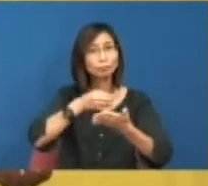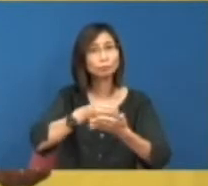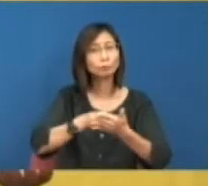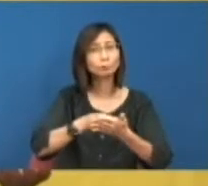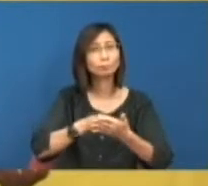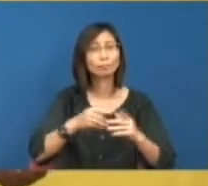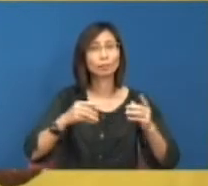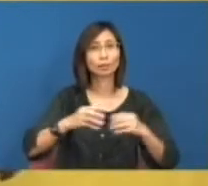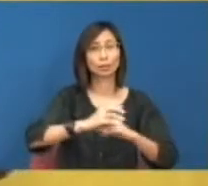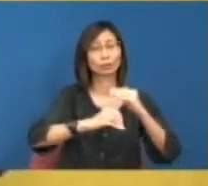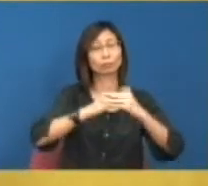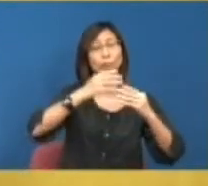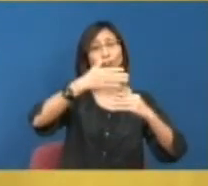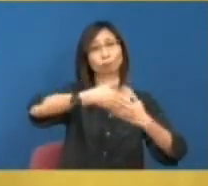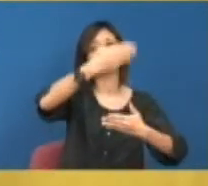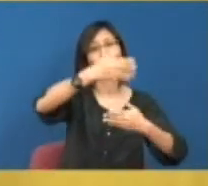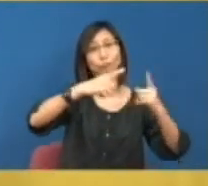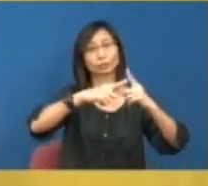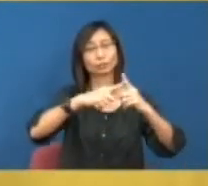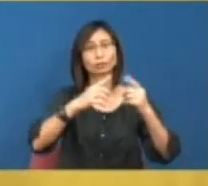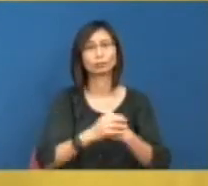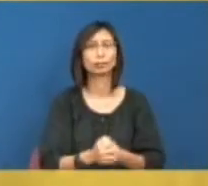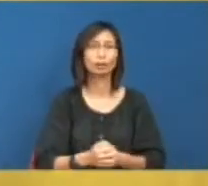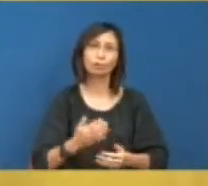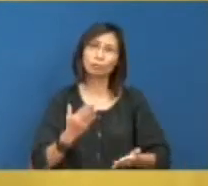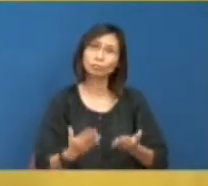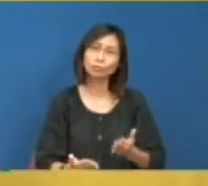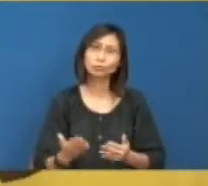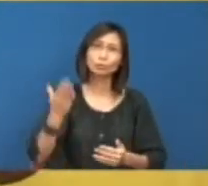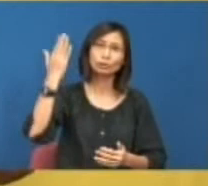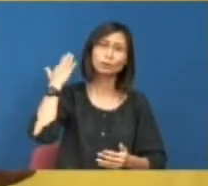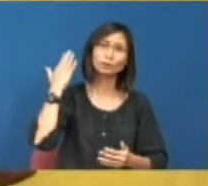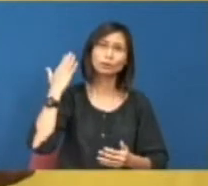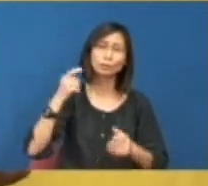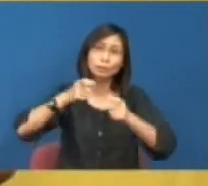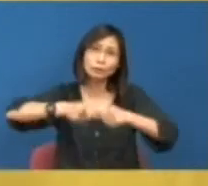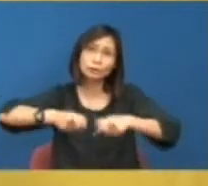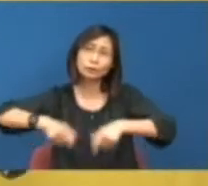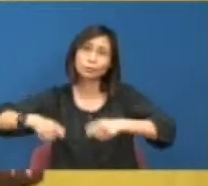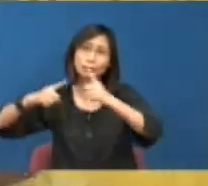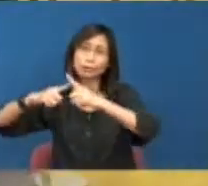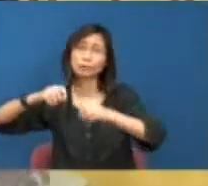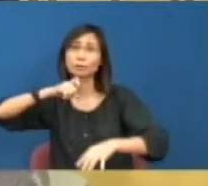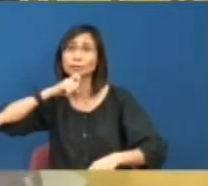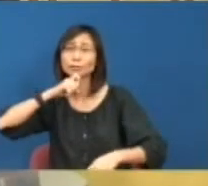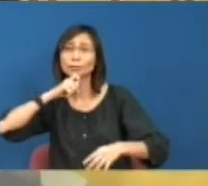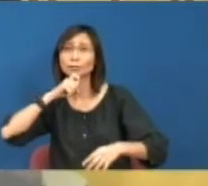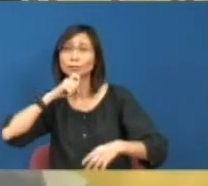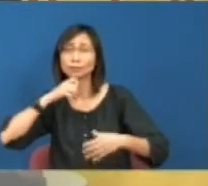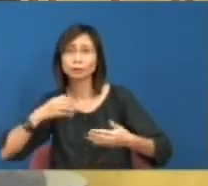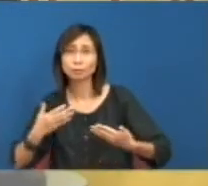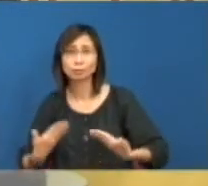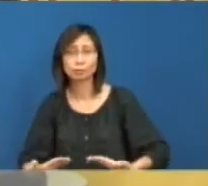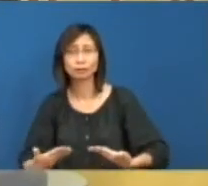身呢？是不是一些當年是失業得很犀利的人今天找到工作呢？是不是一